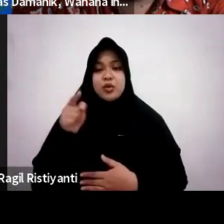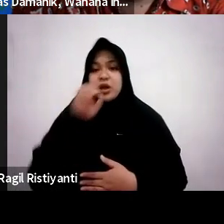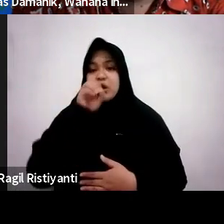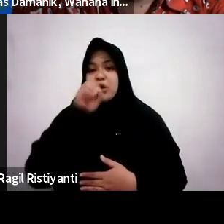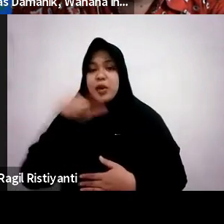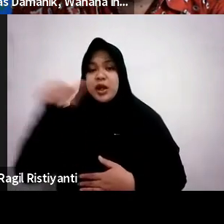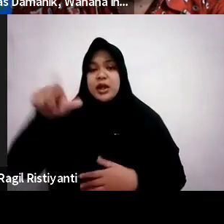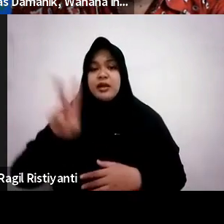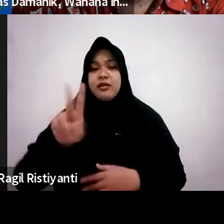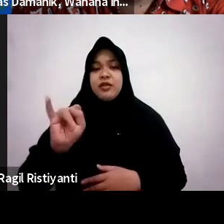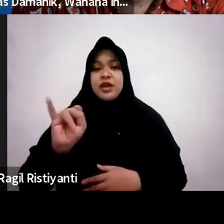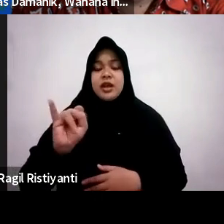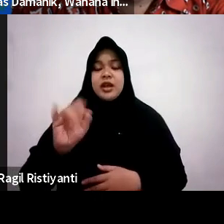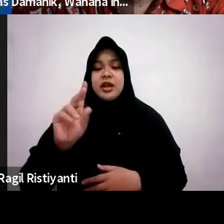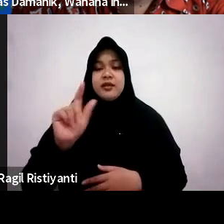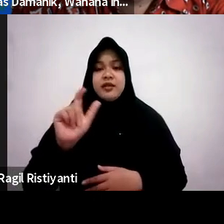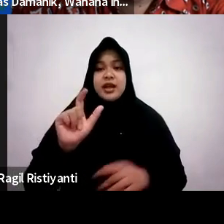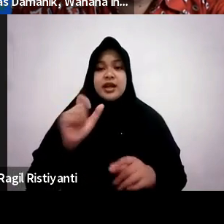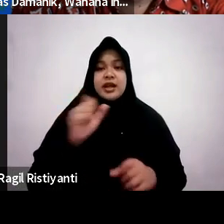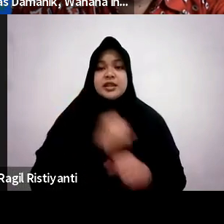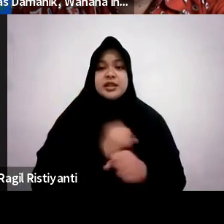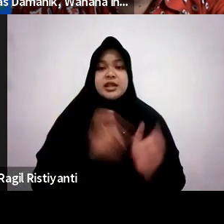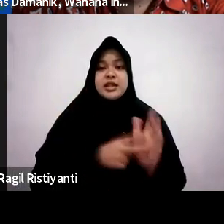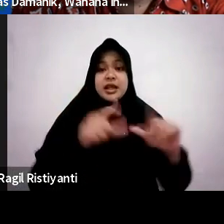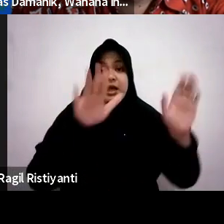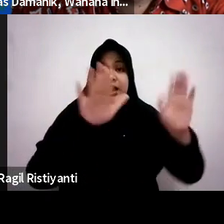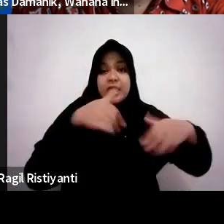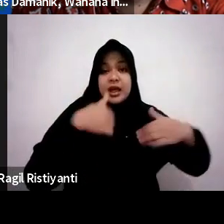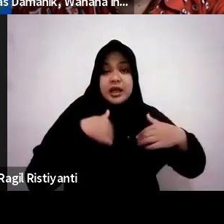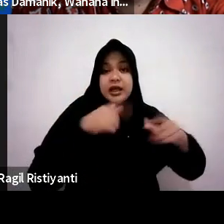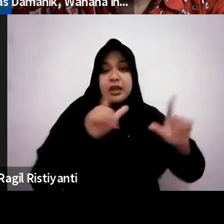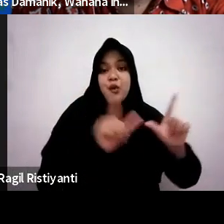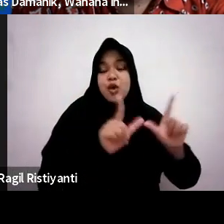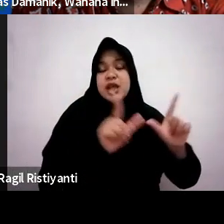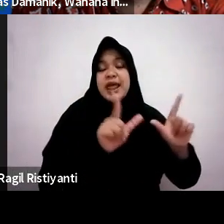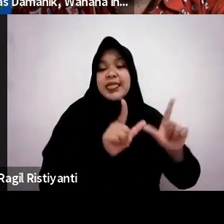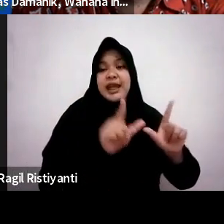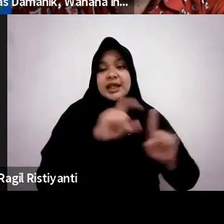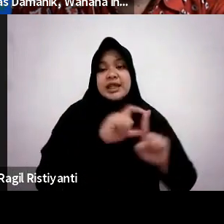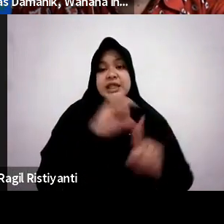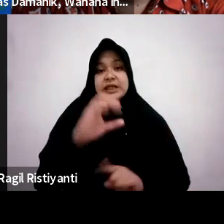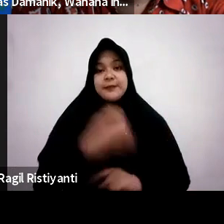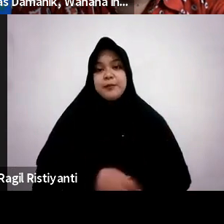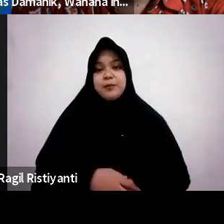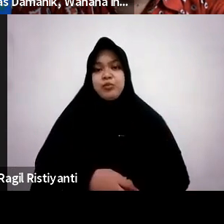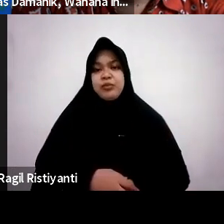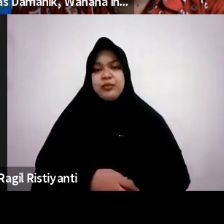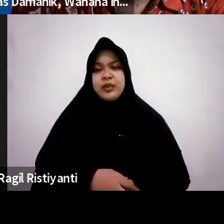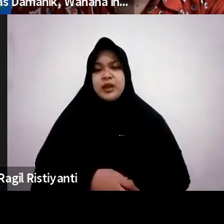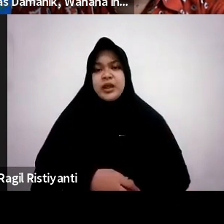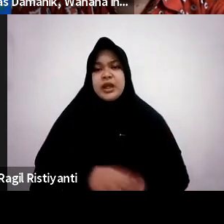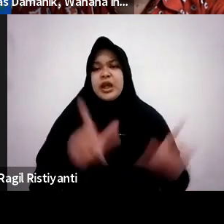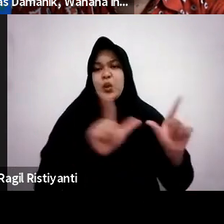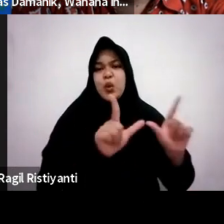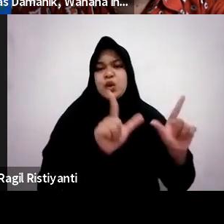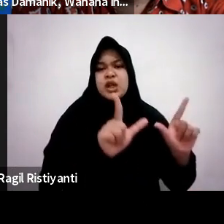Virginia karena bahkan saya tinggal di Washington DC disini pagi kalau bisa lihat di belakang saya di Washington DC aja